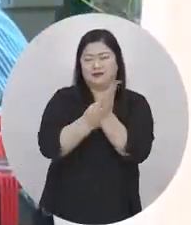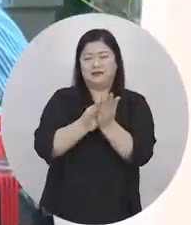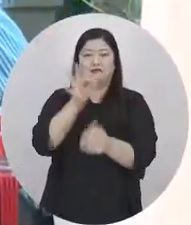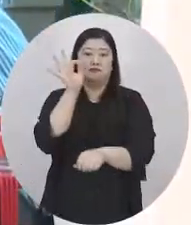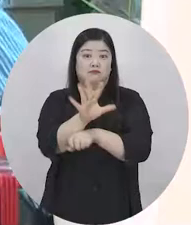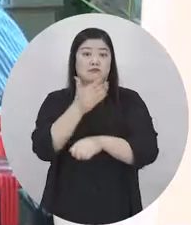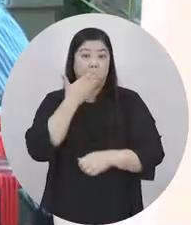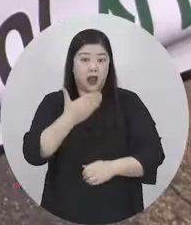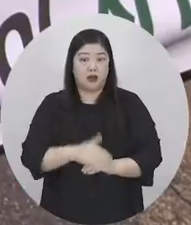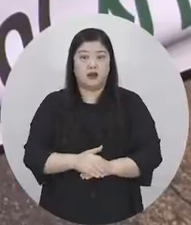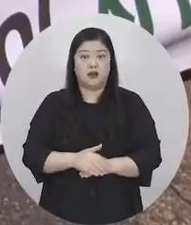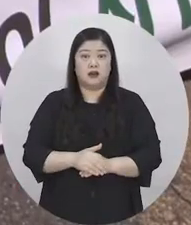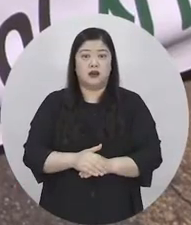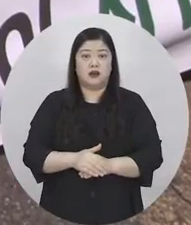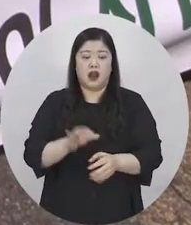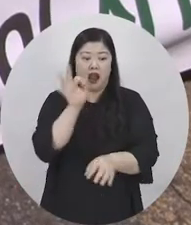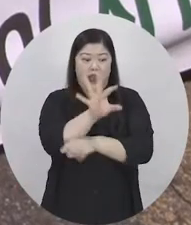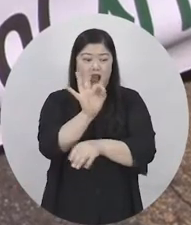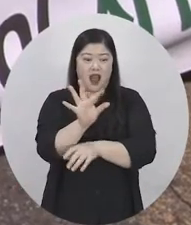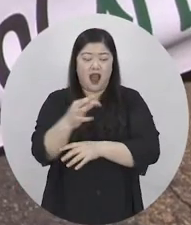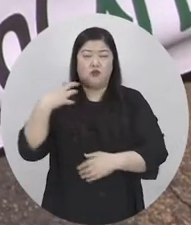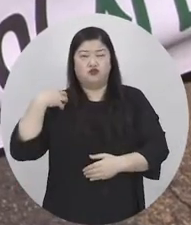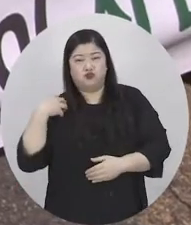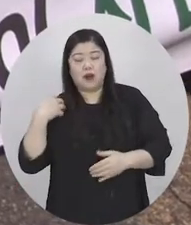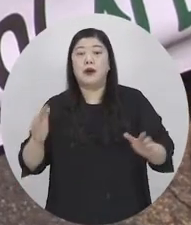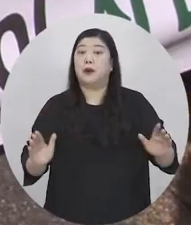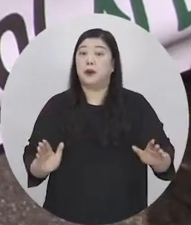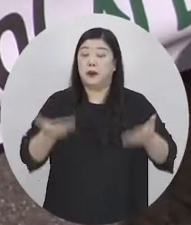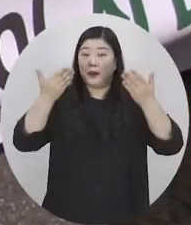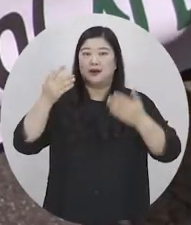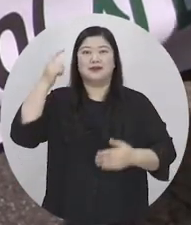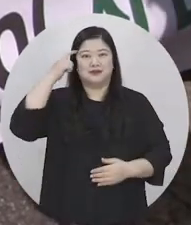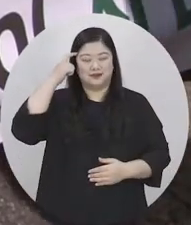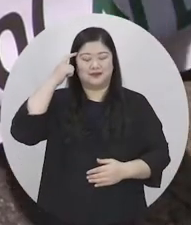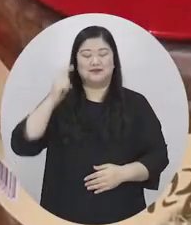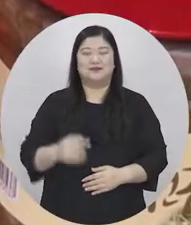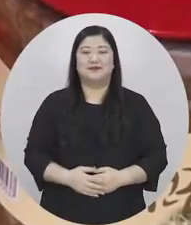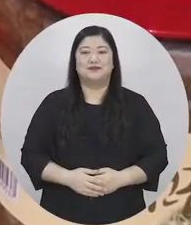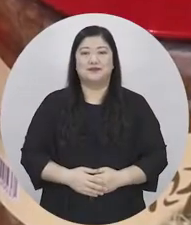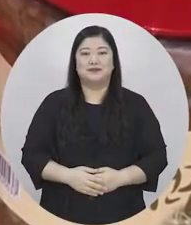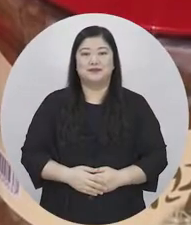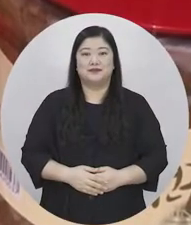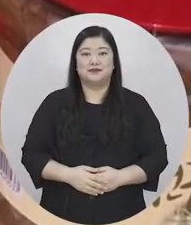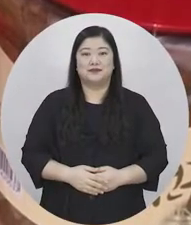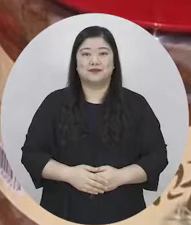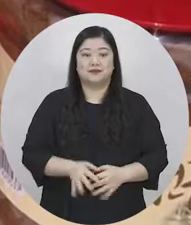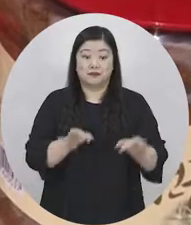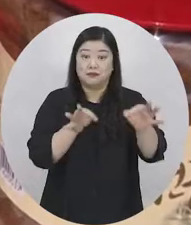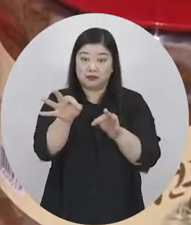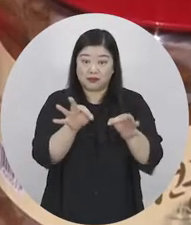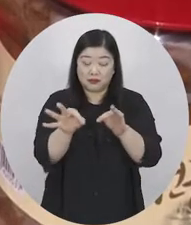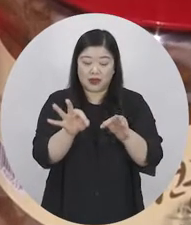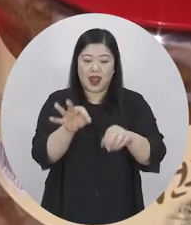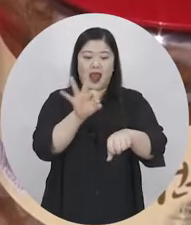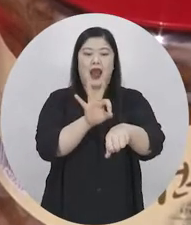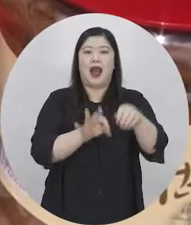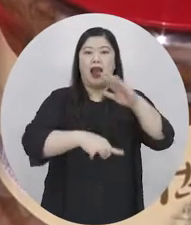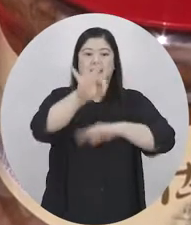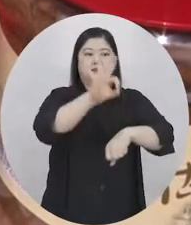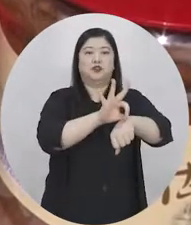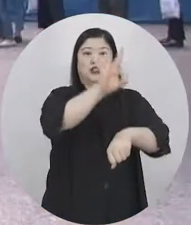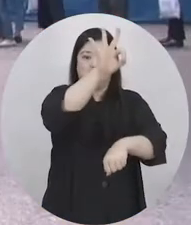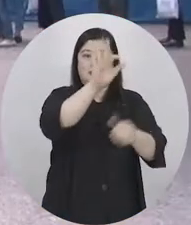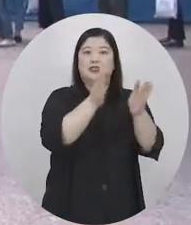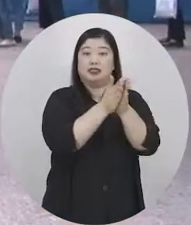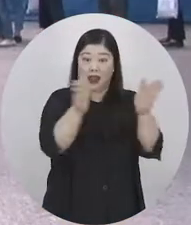저렴한 가격으로 판매가 진행돼 구민들의 장바구니 부담을 크게 덜어줄 것으로 기대하고 있습니다. 장터는 오전